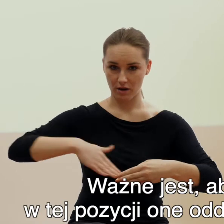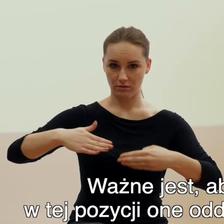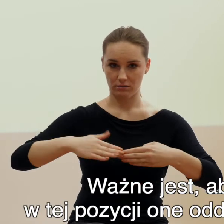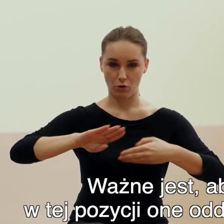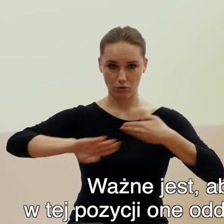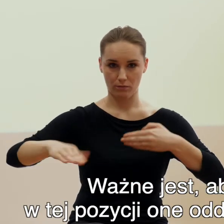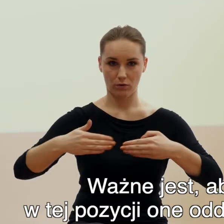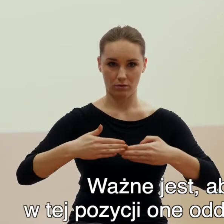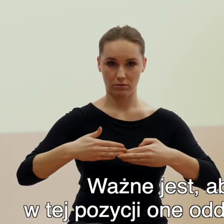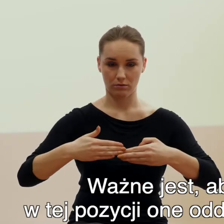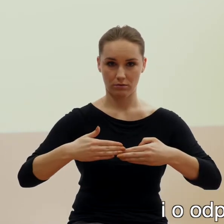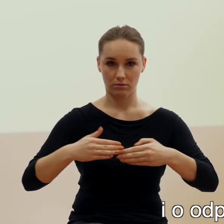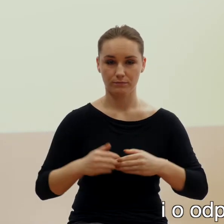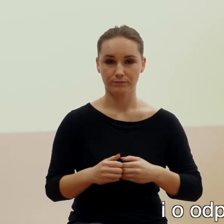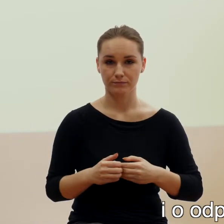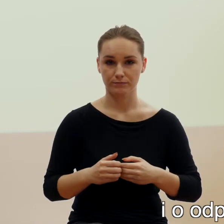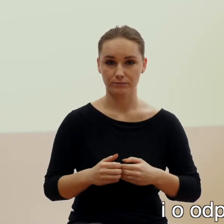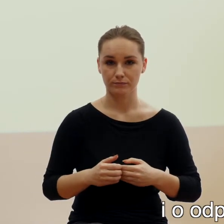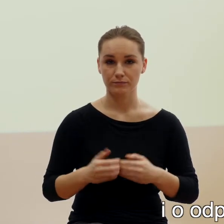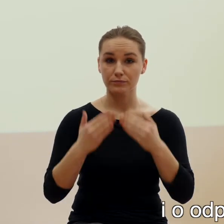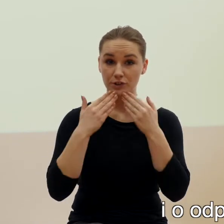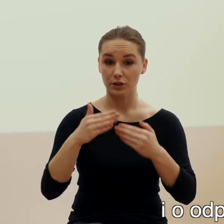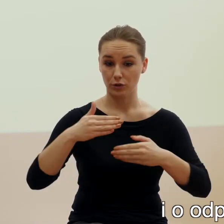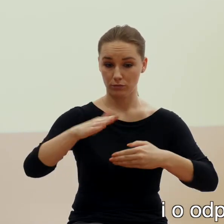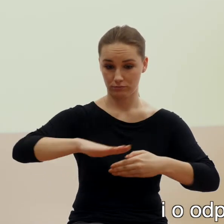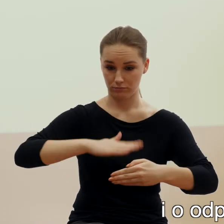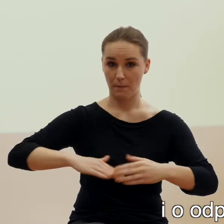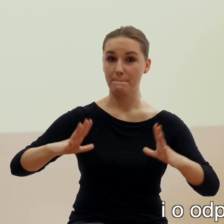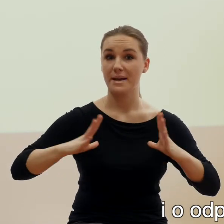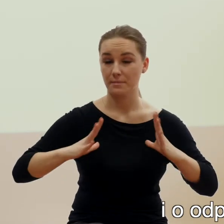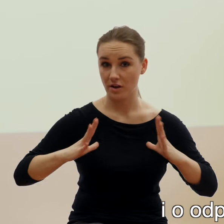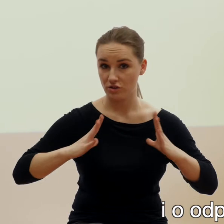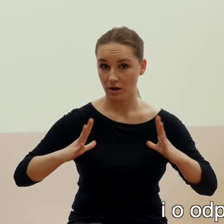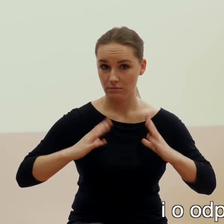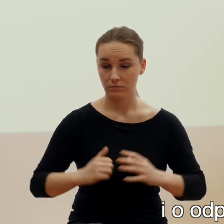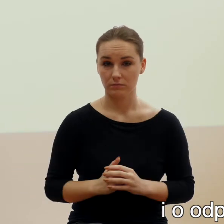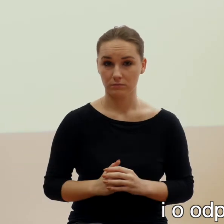pozostaną bezpieczne, jeżeli zadbamy